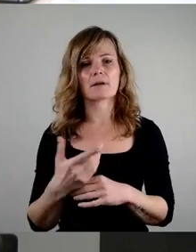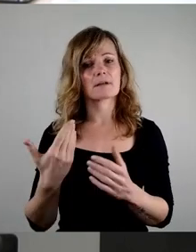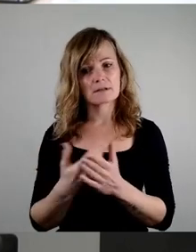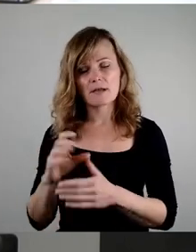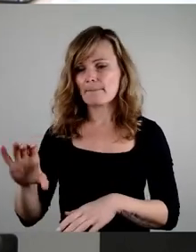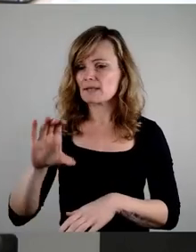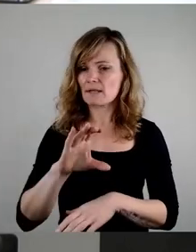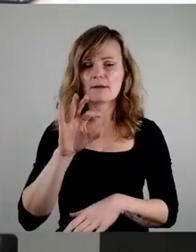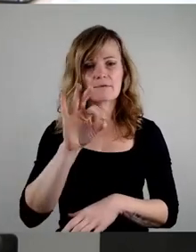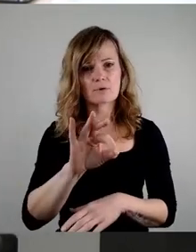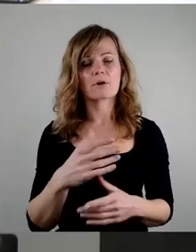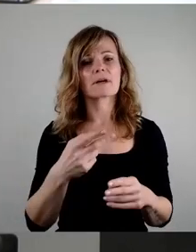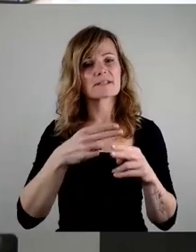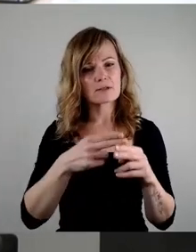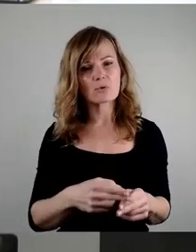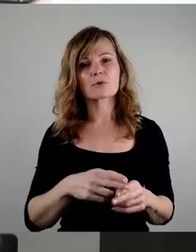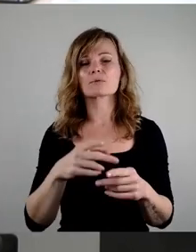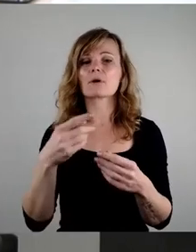für Senioren zu verwenden.